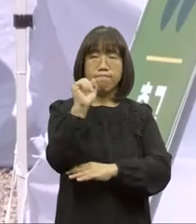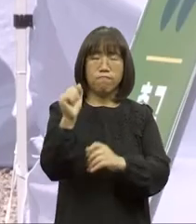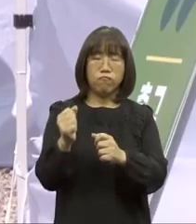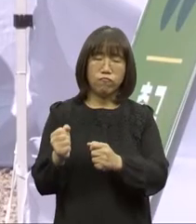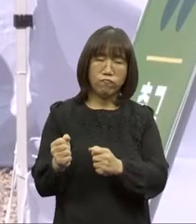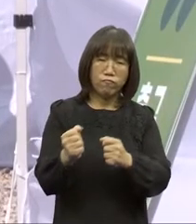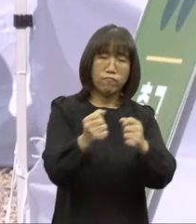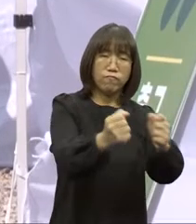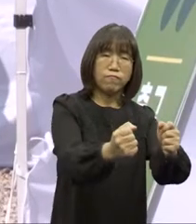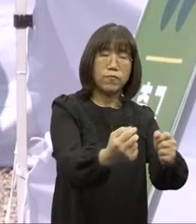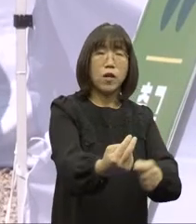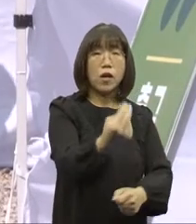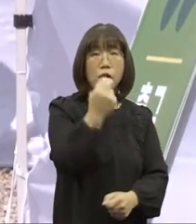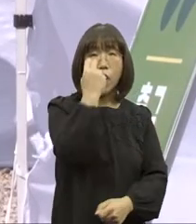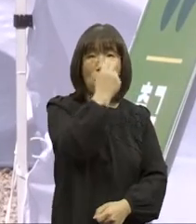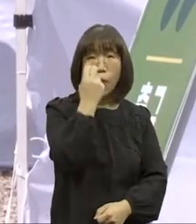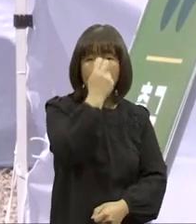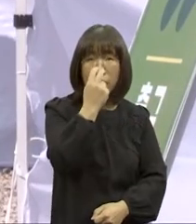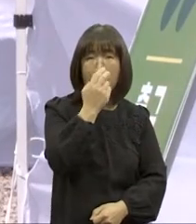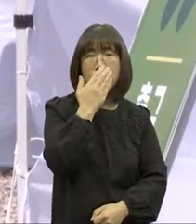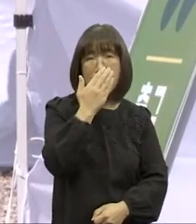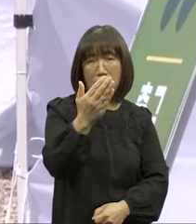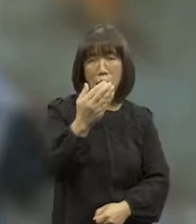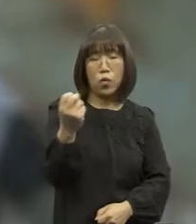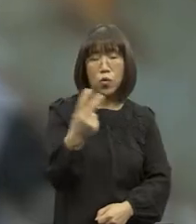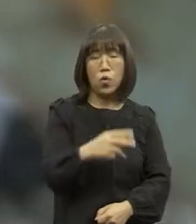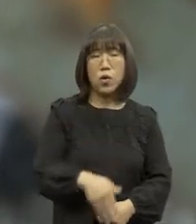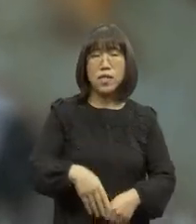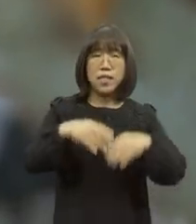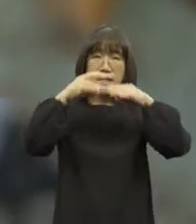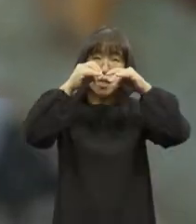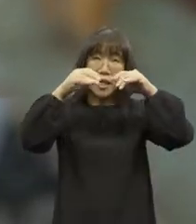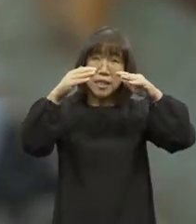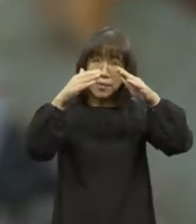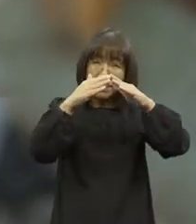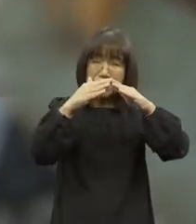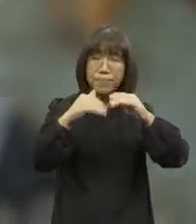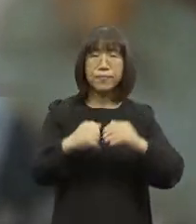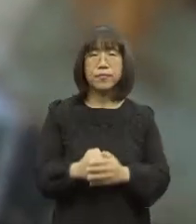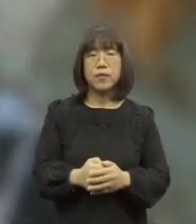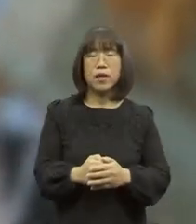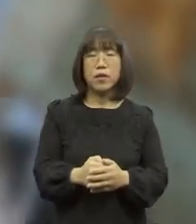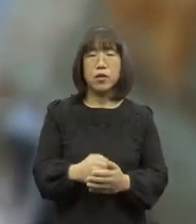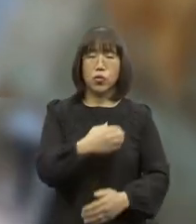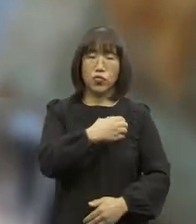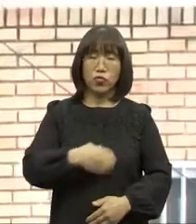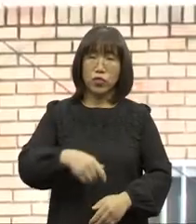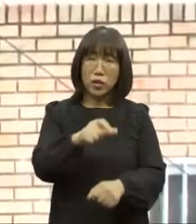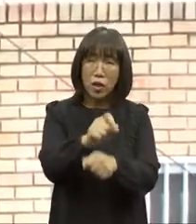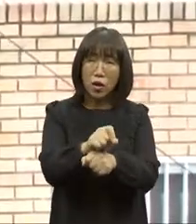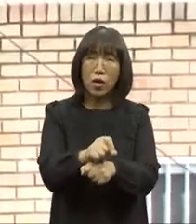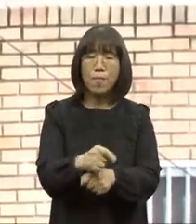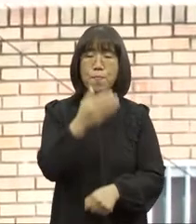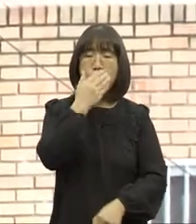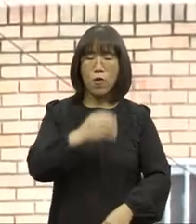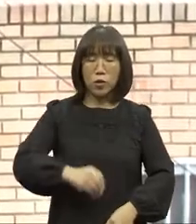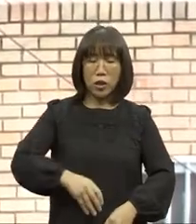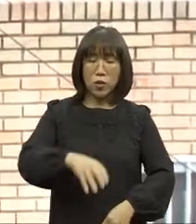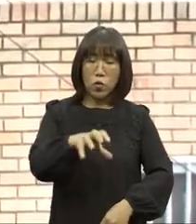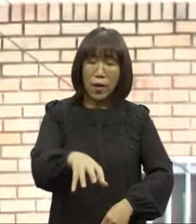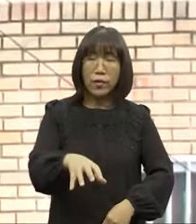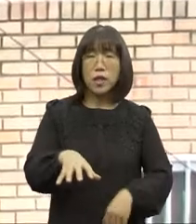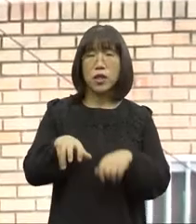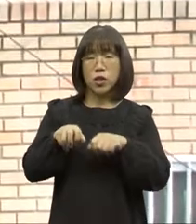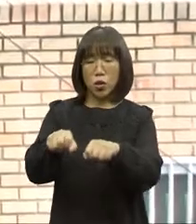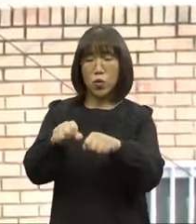로 운영되고 있습니다 또 저장 강박 으로 만들어진 쓰레기 집을 주민센터 구청 복지